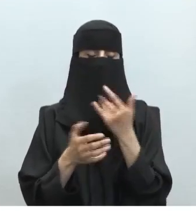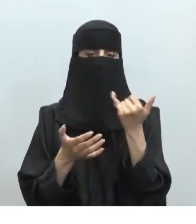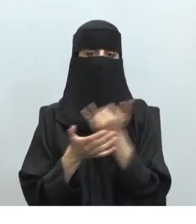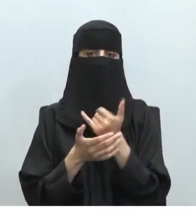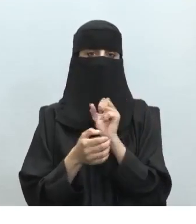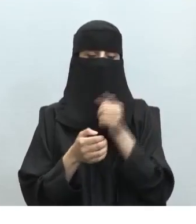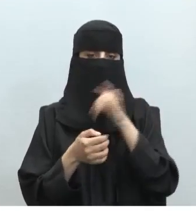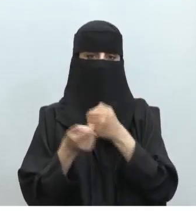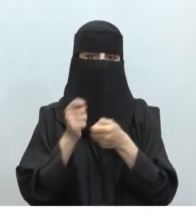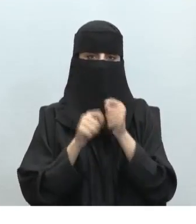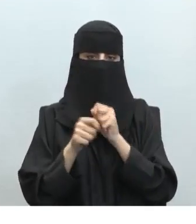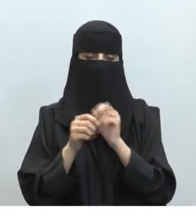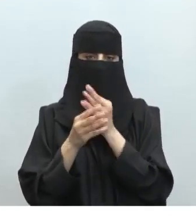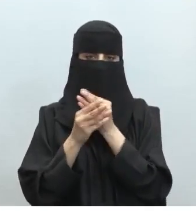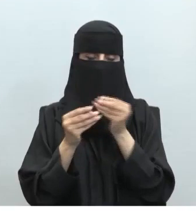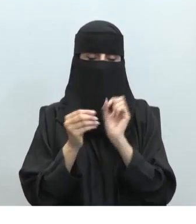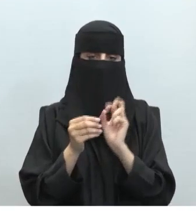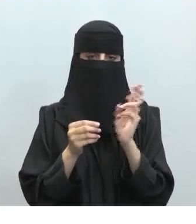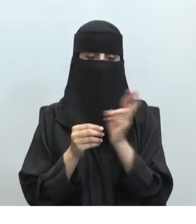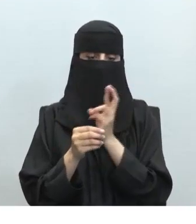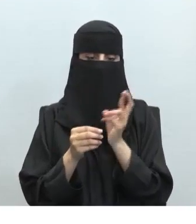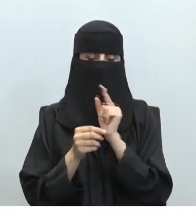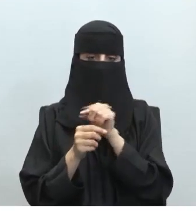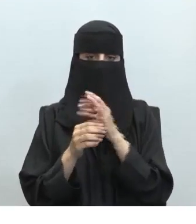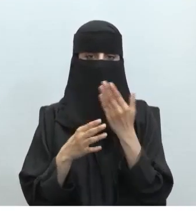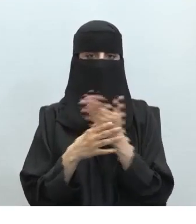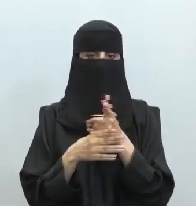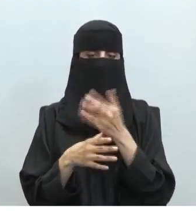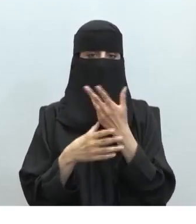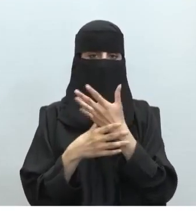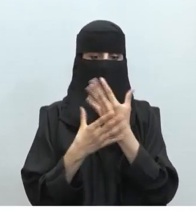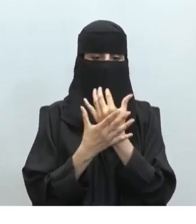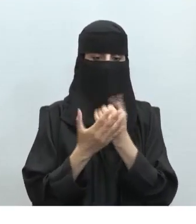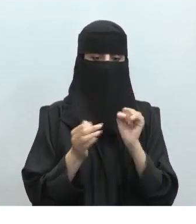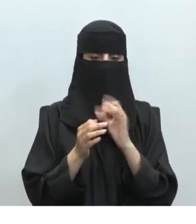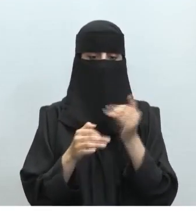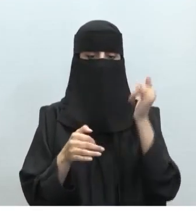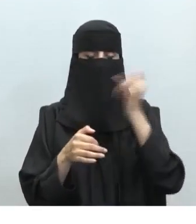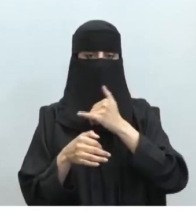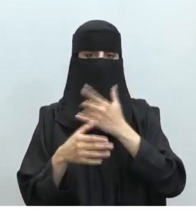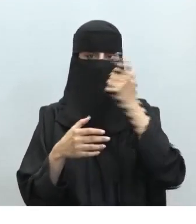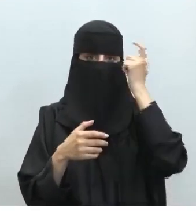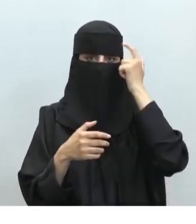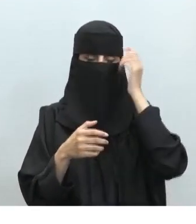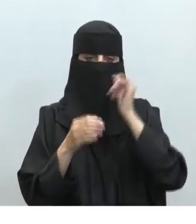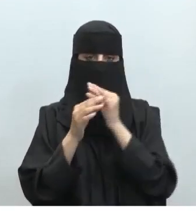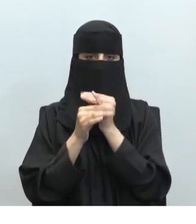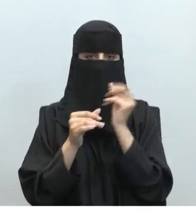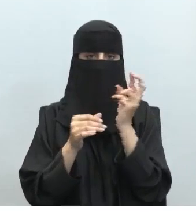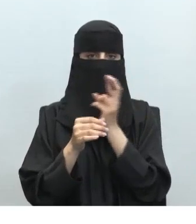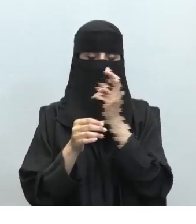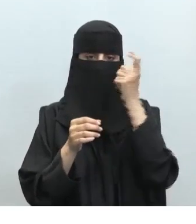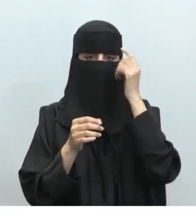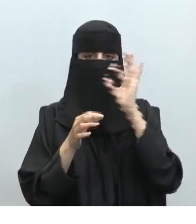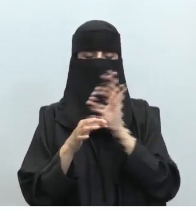الاحماض الدهنيه كان والاثر على مستوى هذا الغياب وتراكم اجسام دهنيه في الدماغ كان هنالك اعاقه